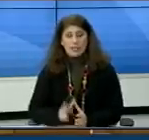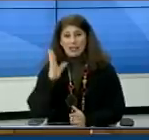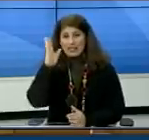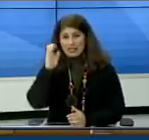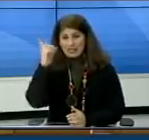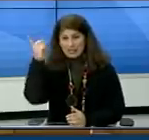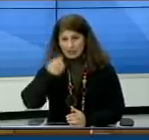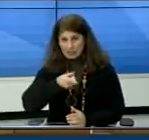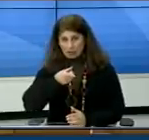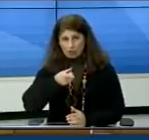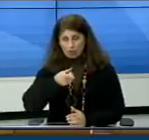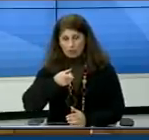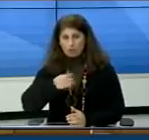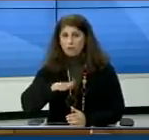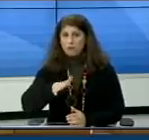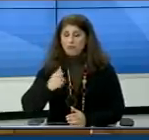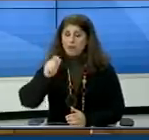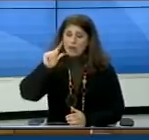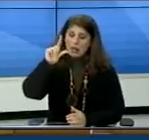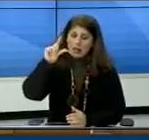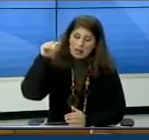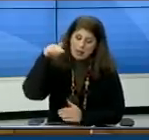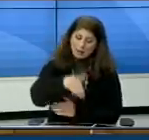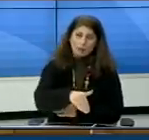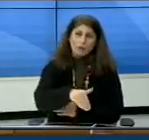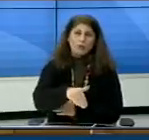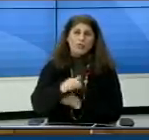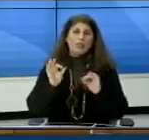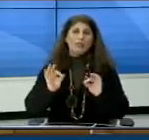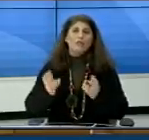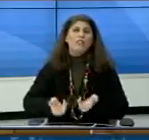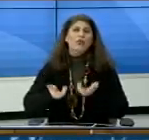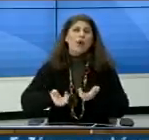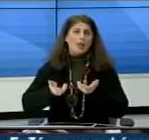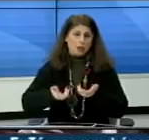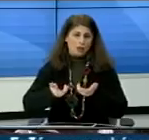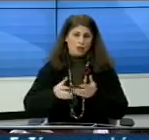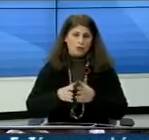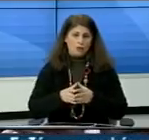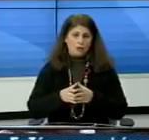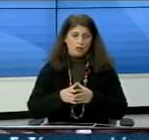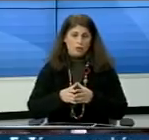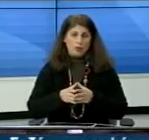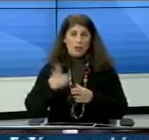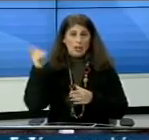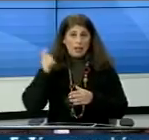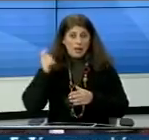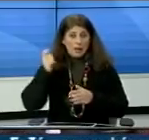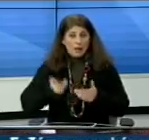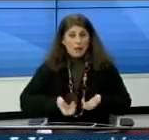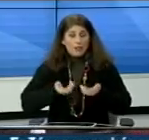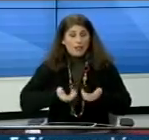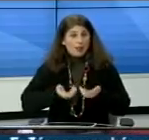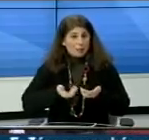40% ανέρχεται η έκπτωση στις τιμές του φυσικού αερίου, ενώ και το επίδομα